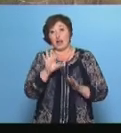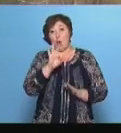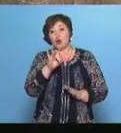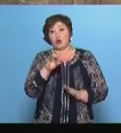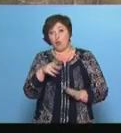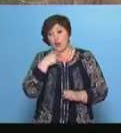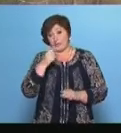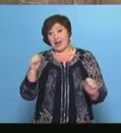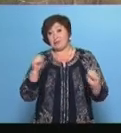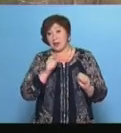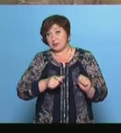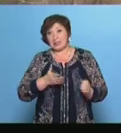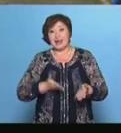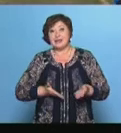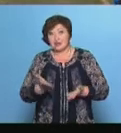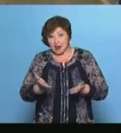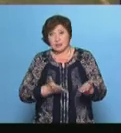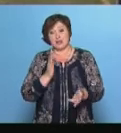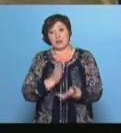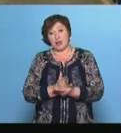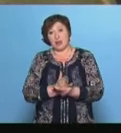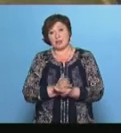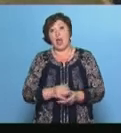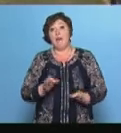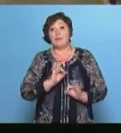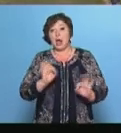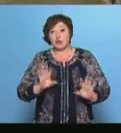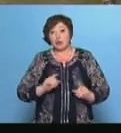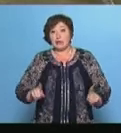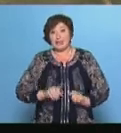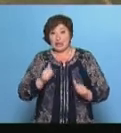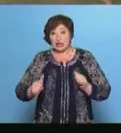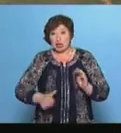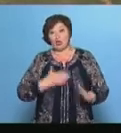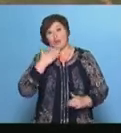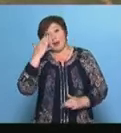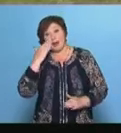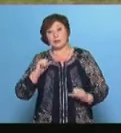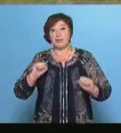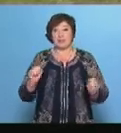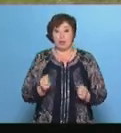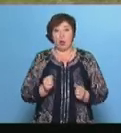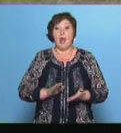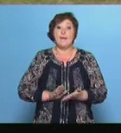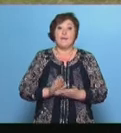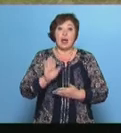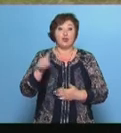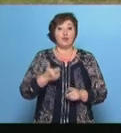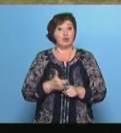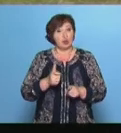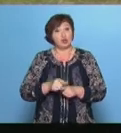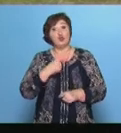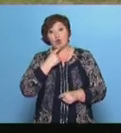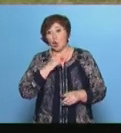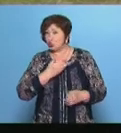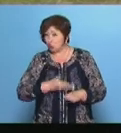спортсмены. Трасса там, кстати, уже проложена. Продуктивные тренировки проходят и летом, и зимой. И подъемы у нас очень, ну, трудные подъемы,